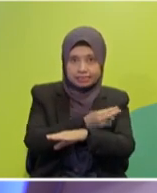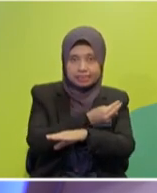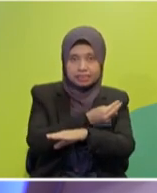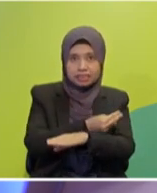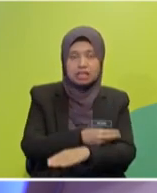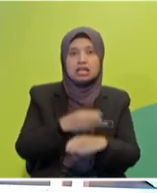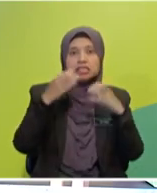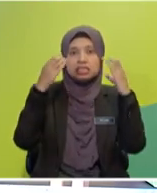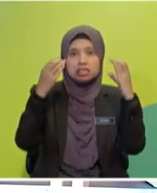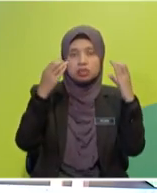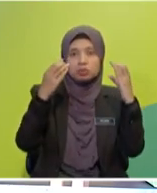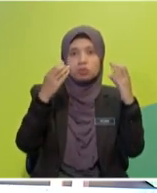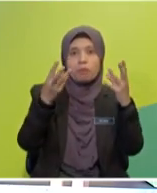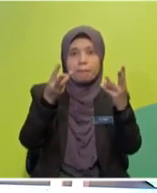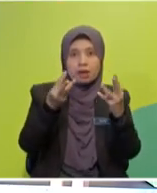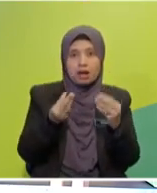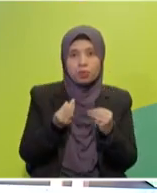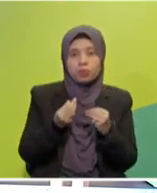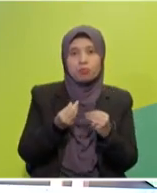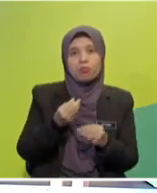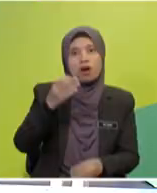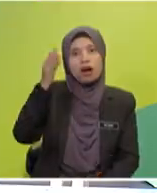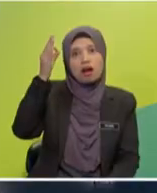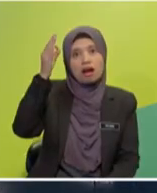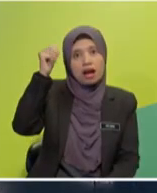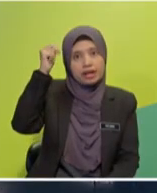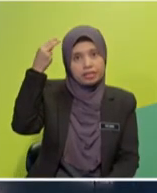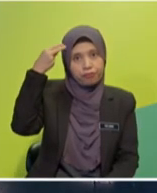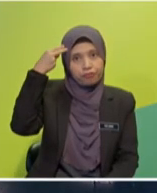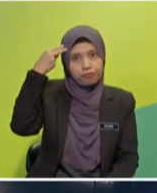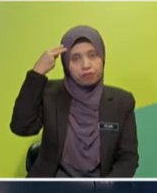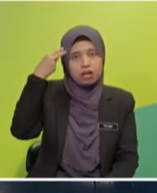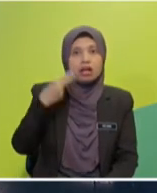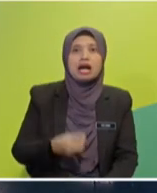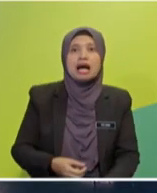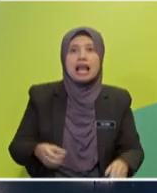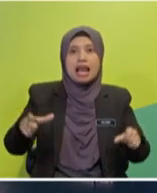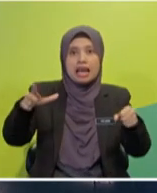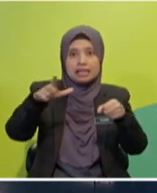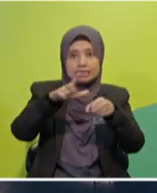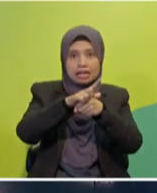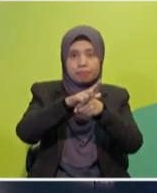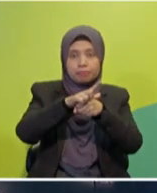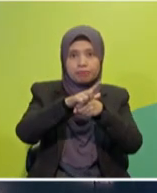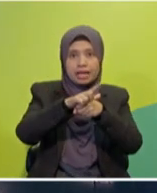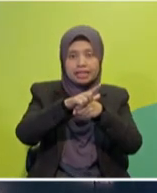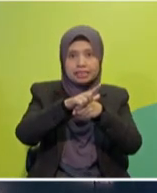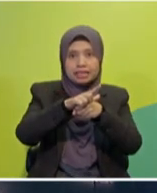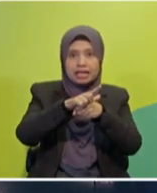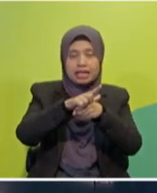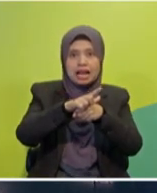cikgu nak Hanif kena lengkapkan lirik lagu. Hanif lengkapkan lirik lagu